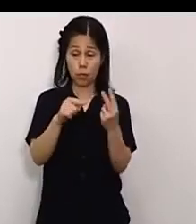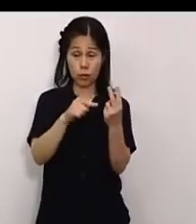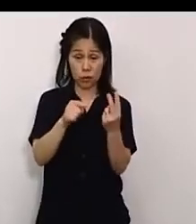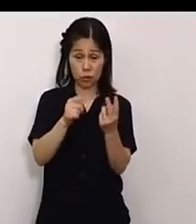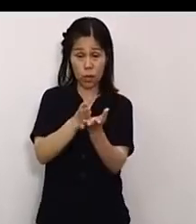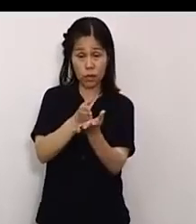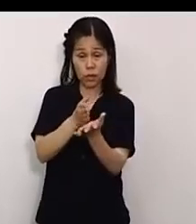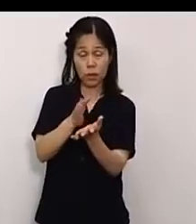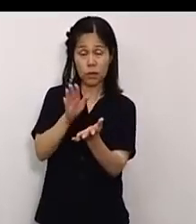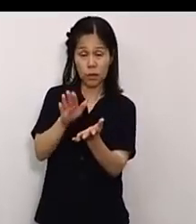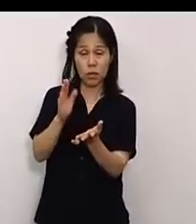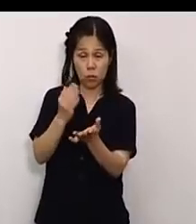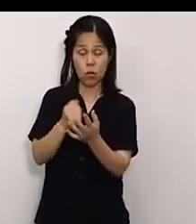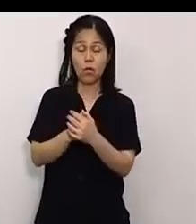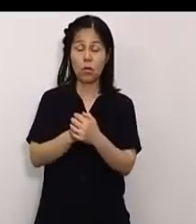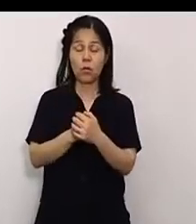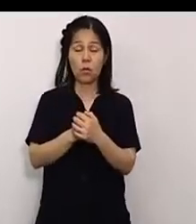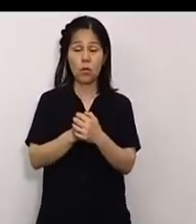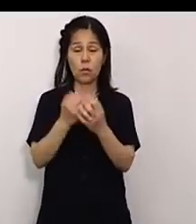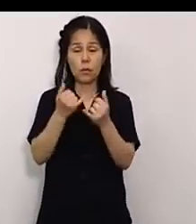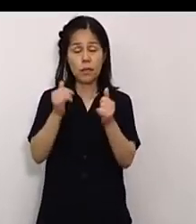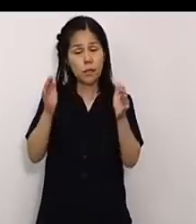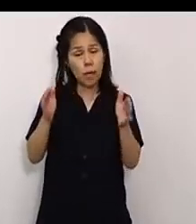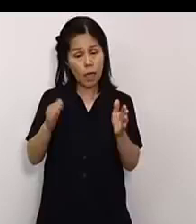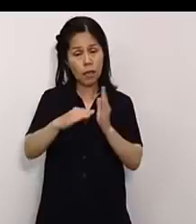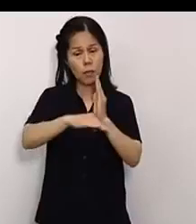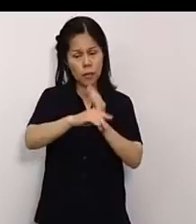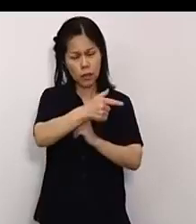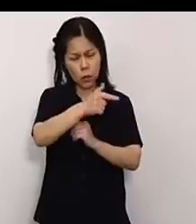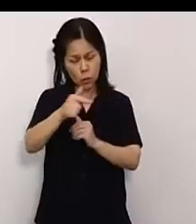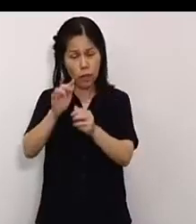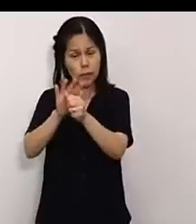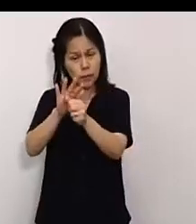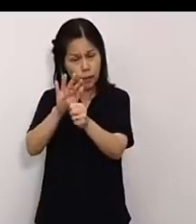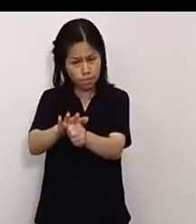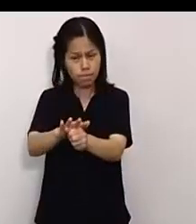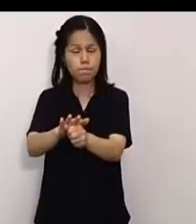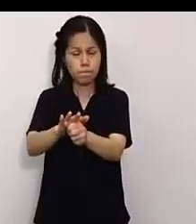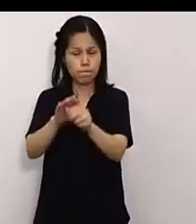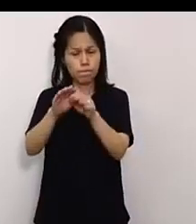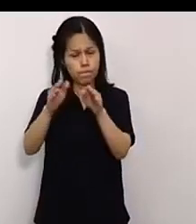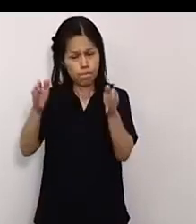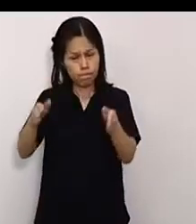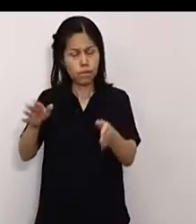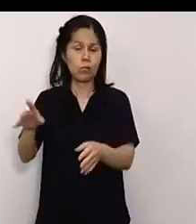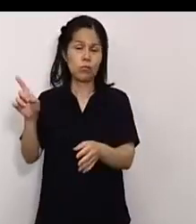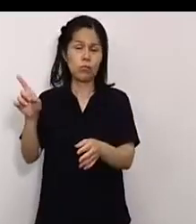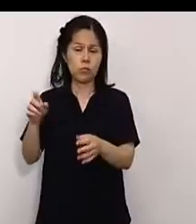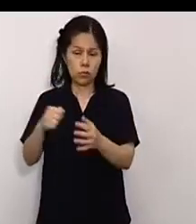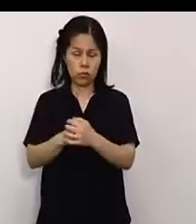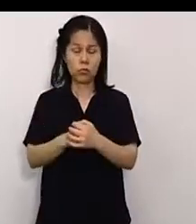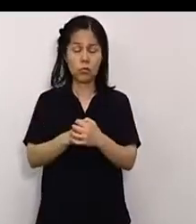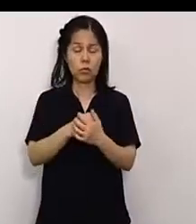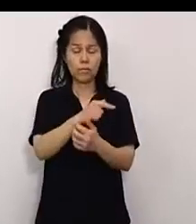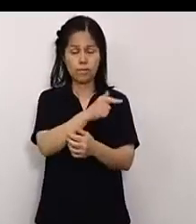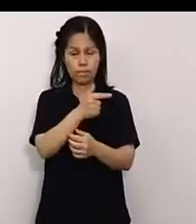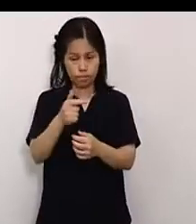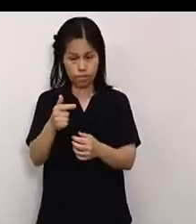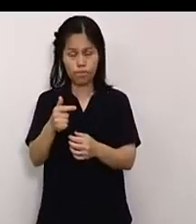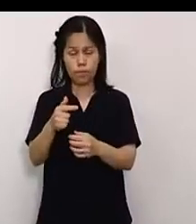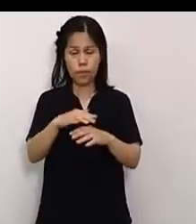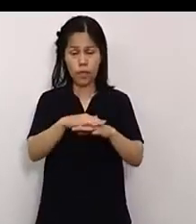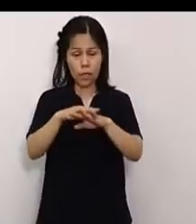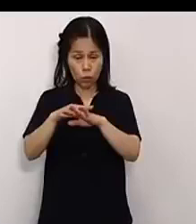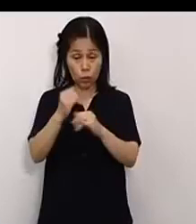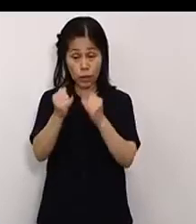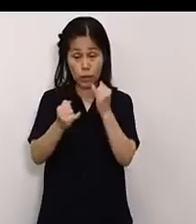吉崎さんの話もありましたけど、だいぶ民間レベルでさまざまな支援をやっているところがあります。それはいろんなネット